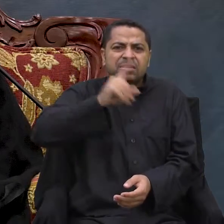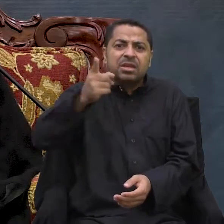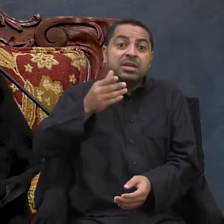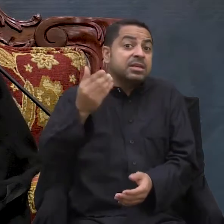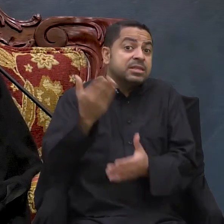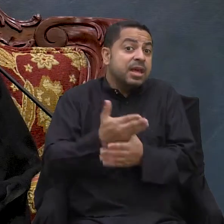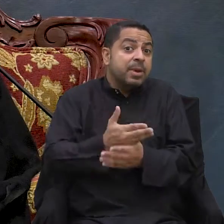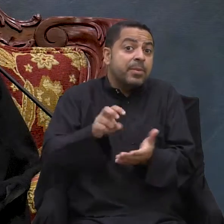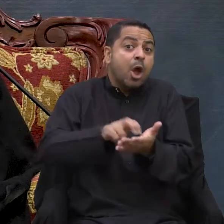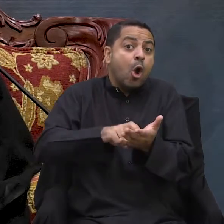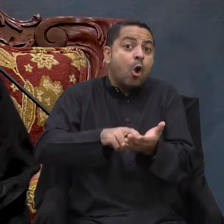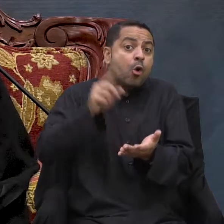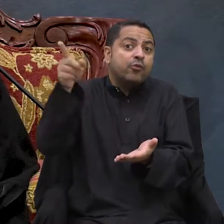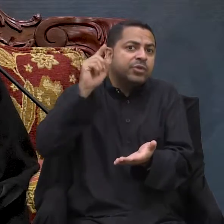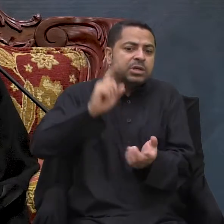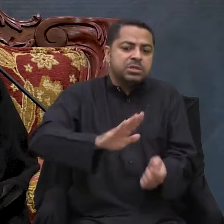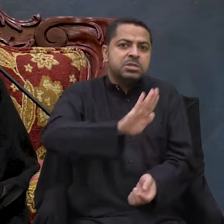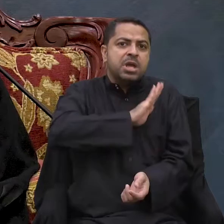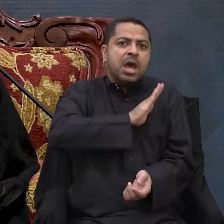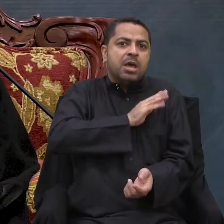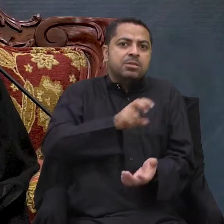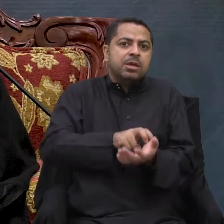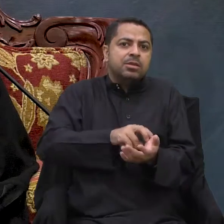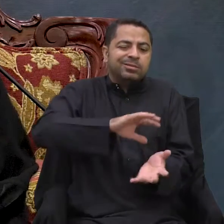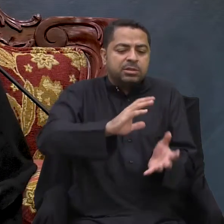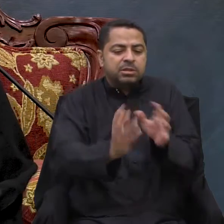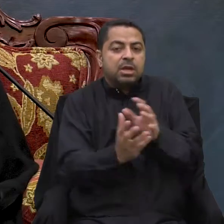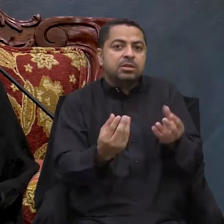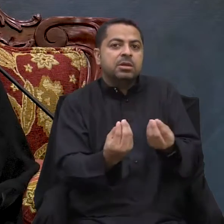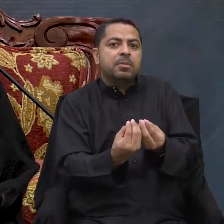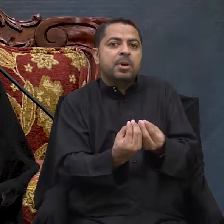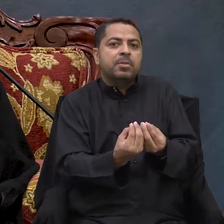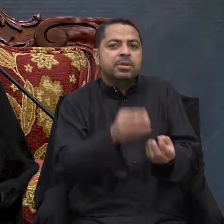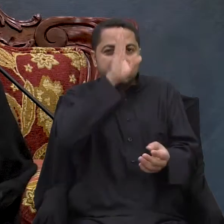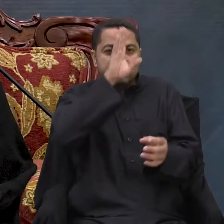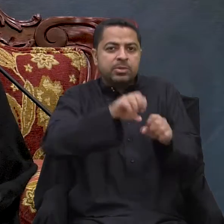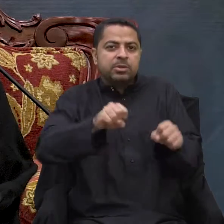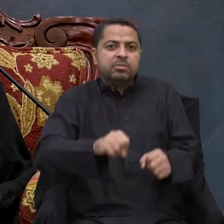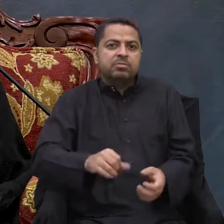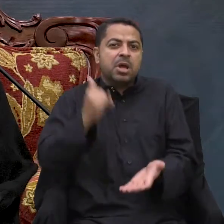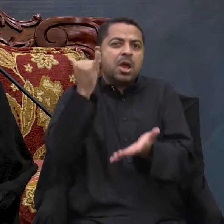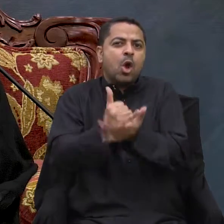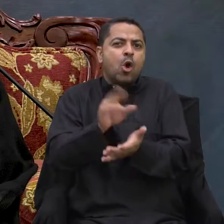العسكر، فسدد سهما من قوسه إلى جهة